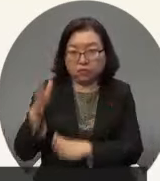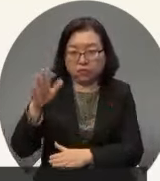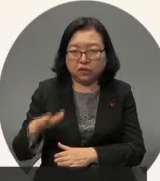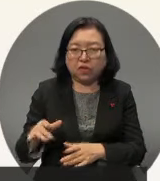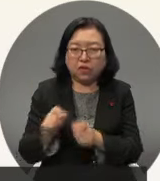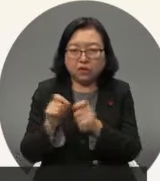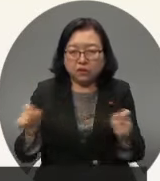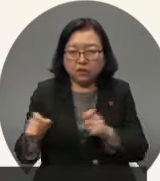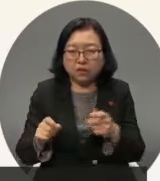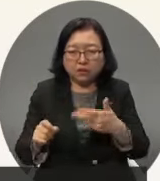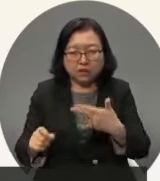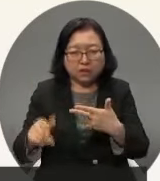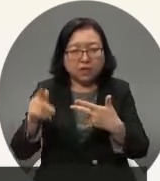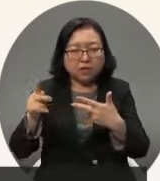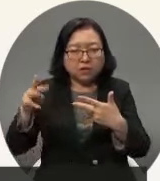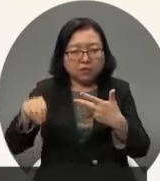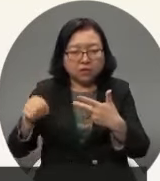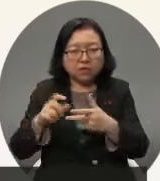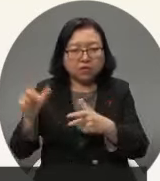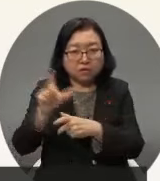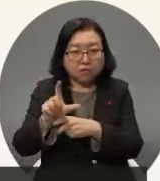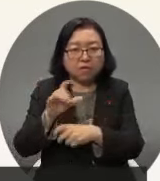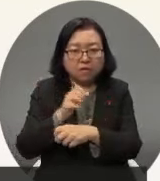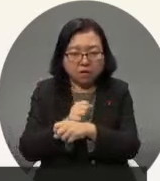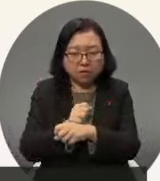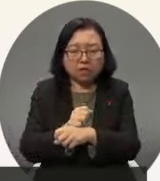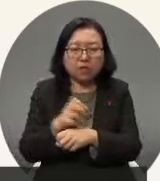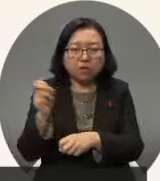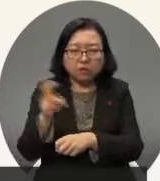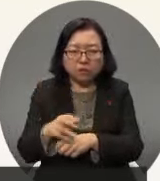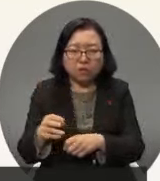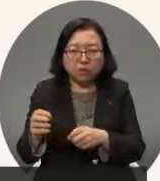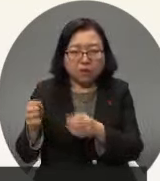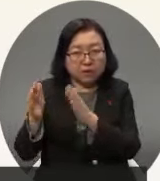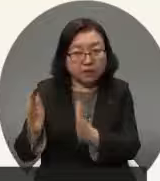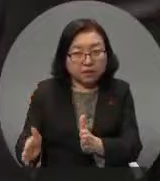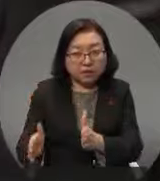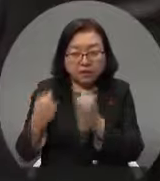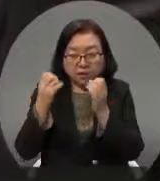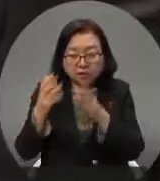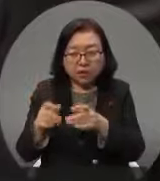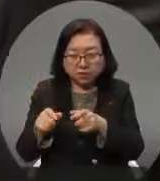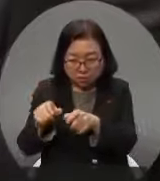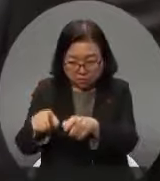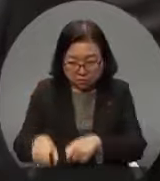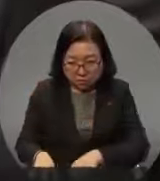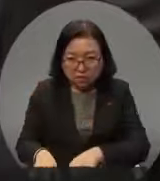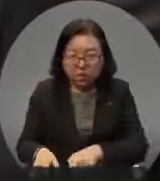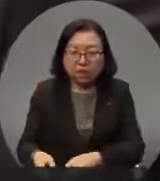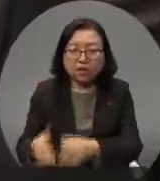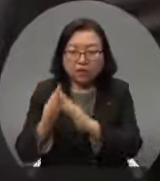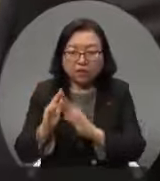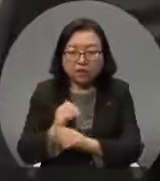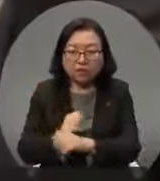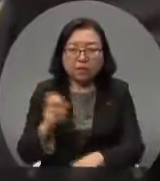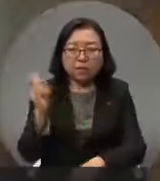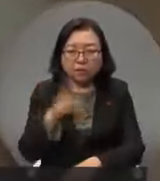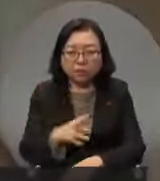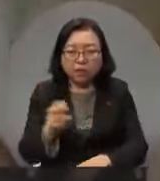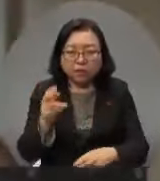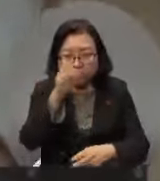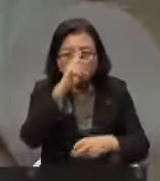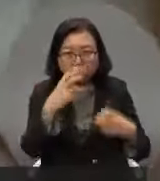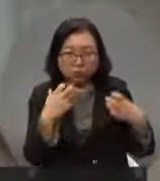청사에서 반석역까지 직선 철로를 새로 깐다는 계획입니다 여기에 정부안 대비 시속